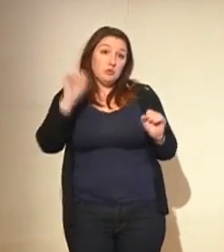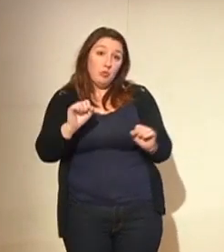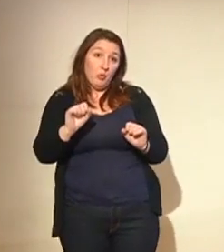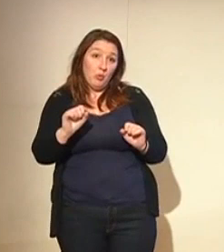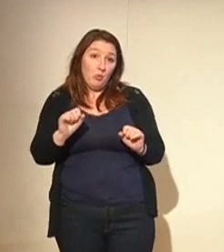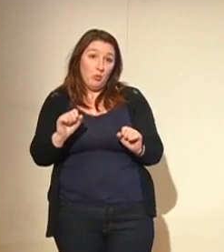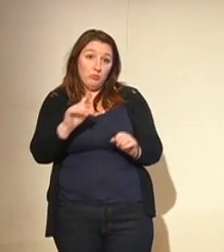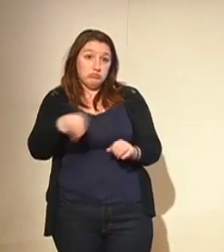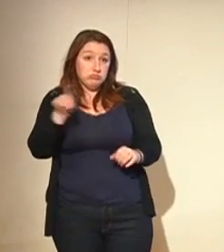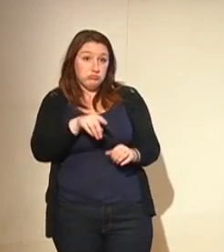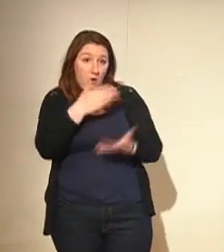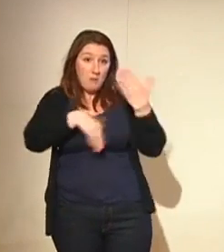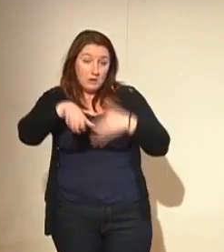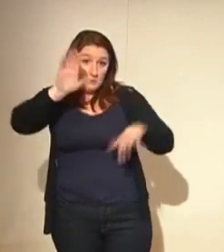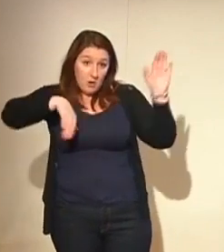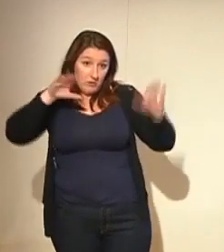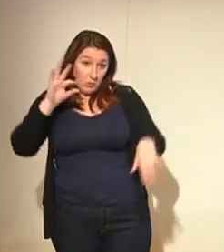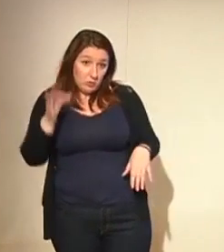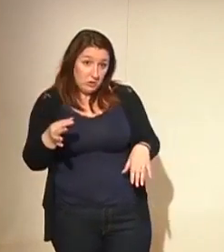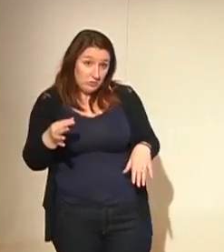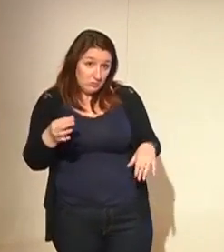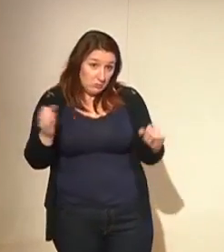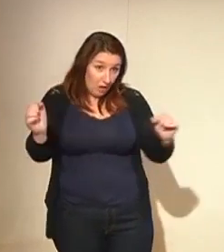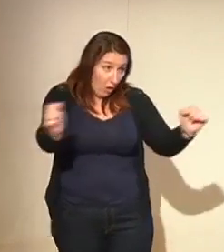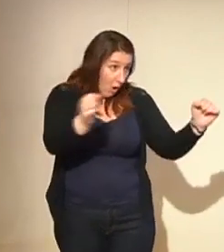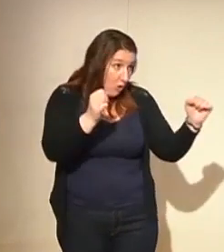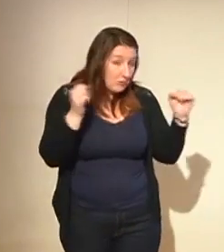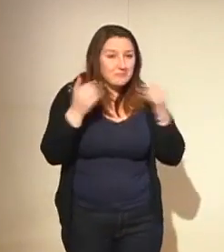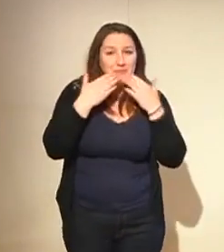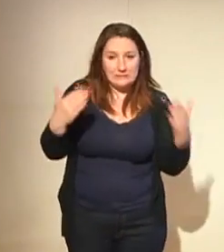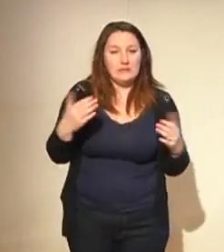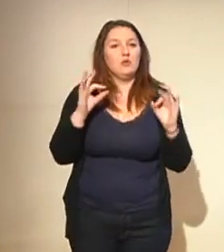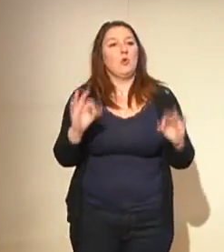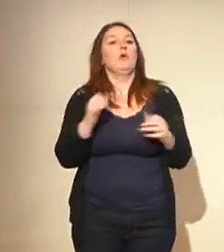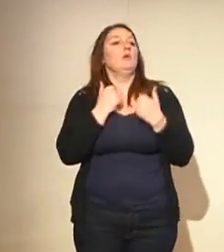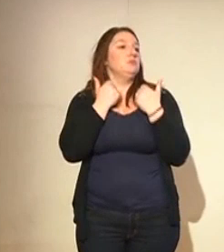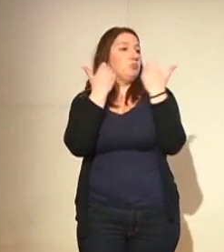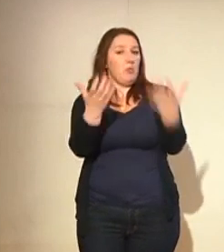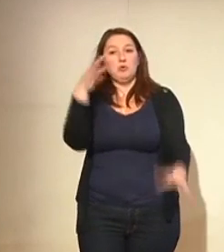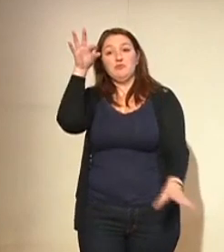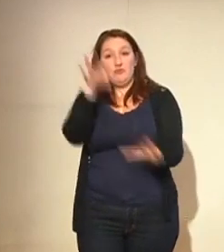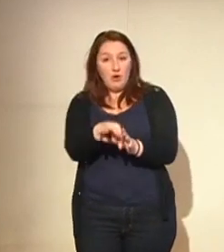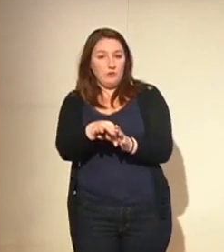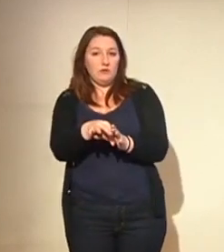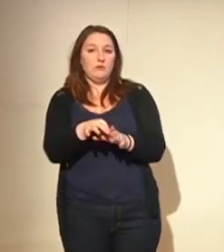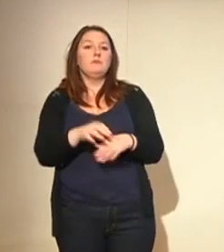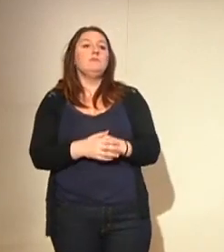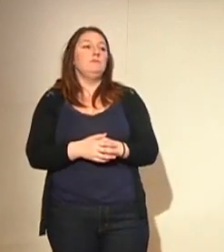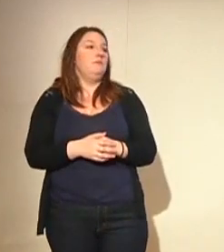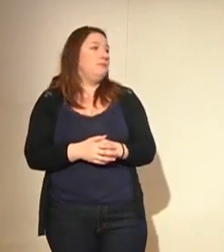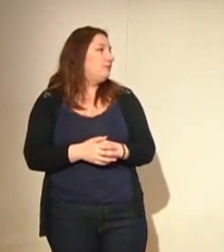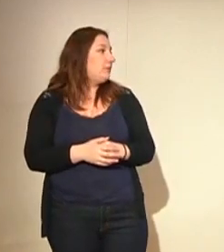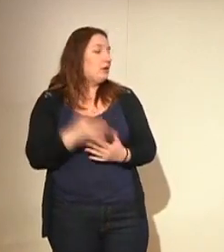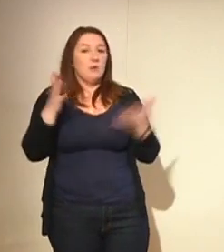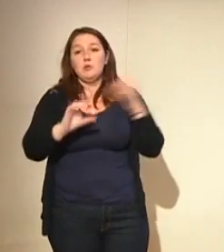passer oui ça va tout le monde merci donc je soumets au vote les euh bah